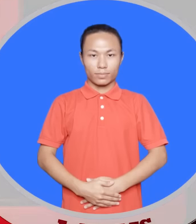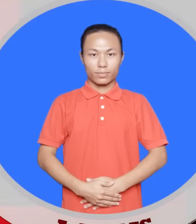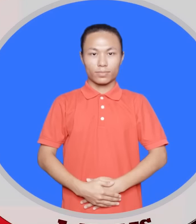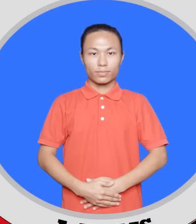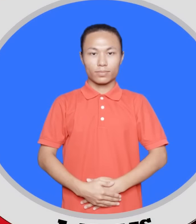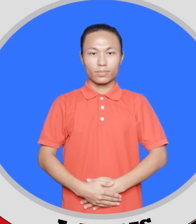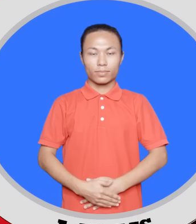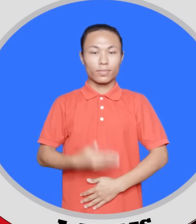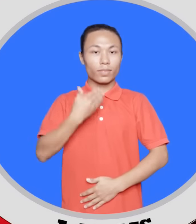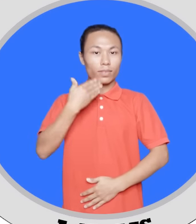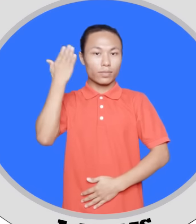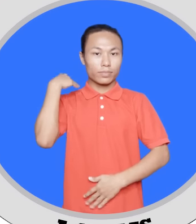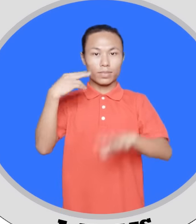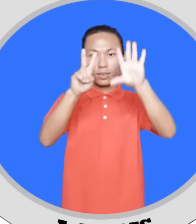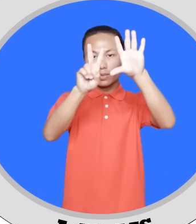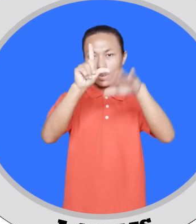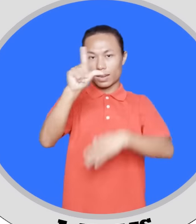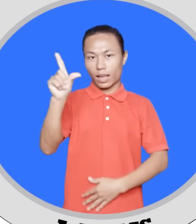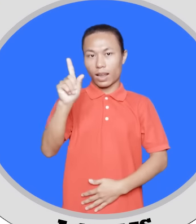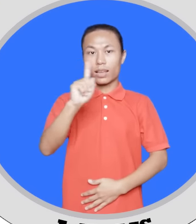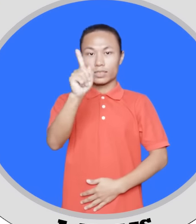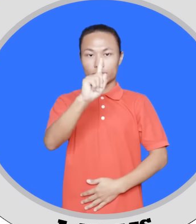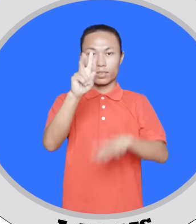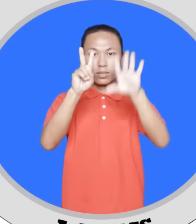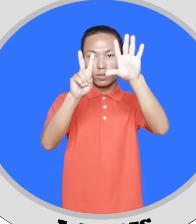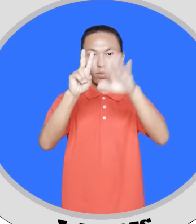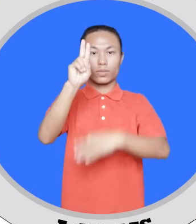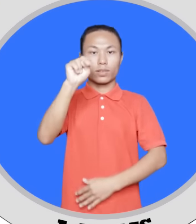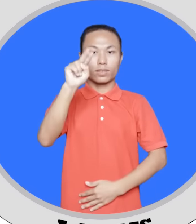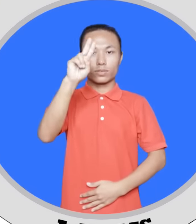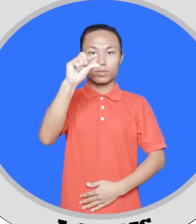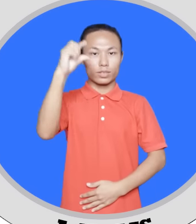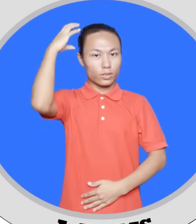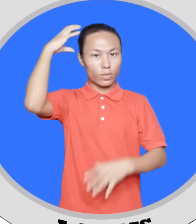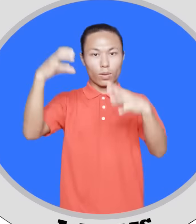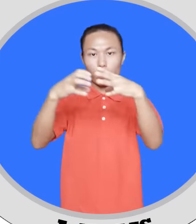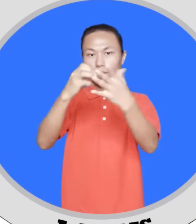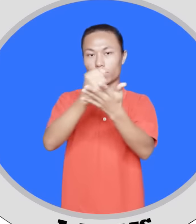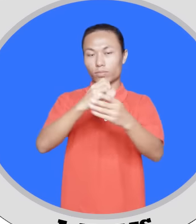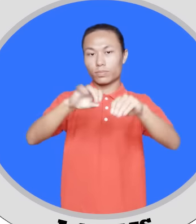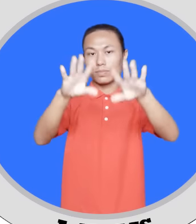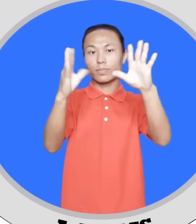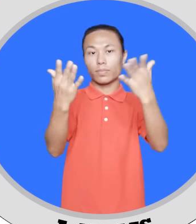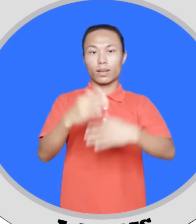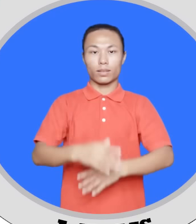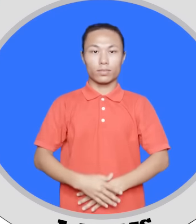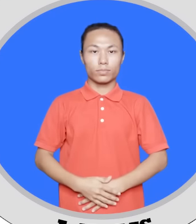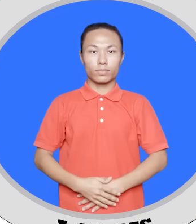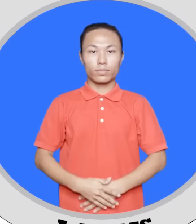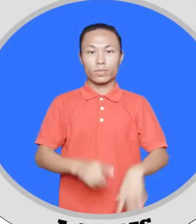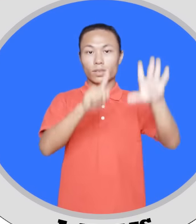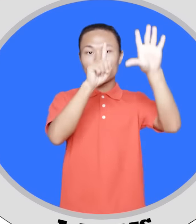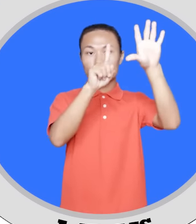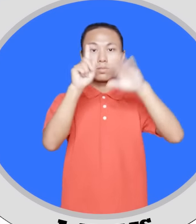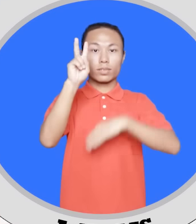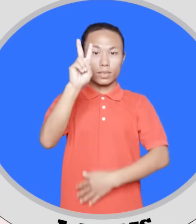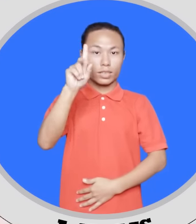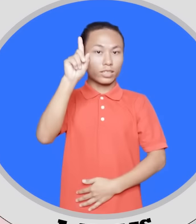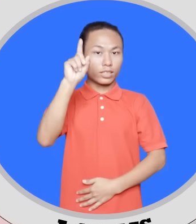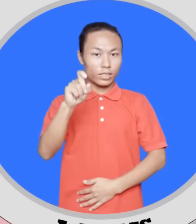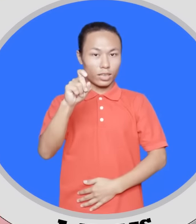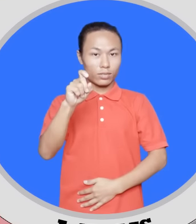ဆက်ပေးမယ့်သတင်းကတော့တော်လိုင်းရဲ့အမြန်ဆုံးအောင်မြင်စေဖို့တိုင်းရင်းသားတော်လိုင်းရဲ့တပ်ဖွဲ့တွေနဲ့ပုံမပူပေါင်းပြီးအစွမ်းကုန်ကြိုးပမ်းသွားမယ်လို့ NUG က